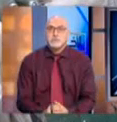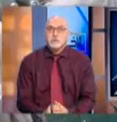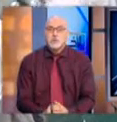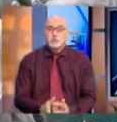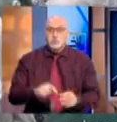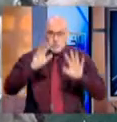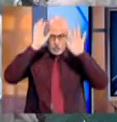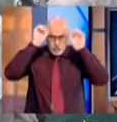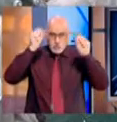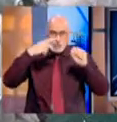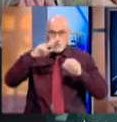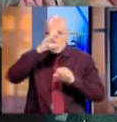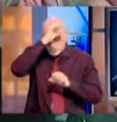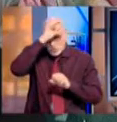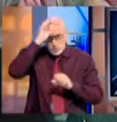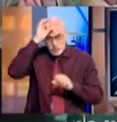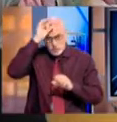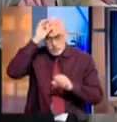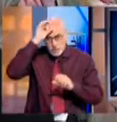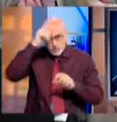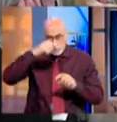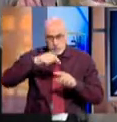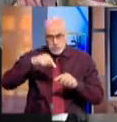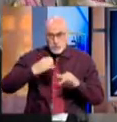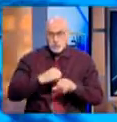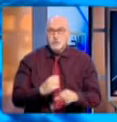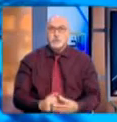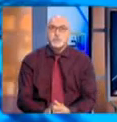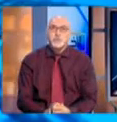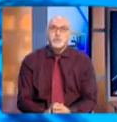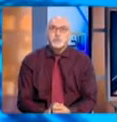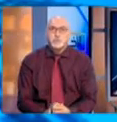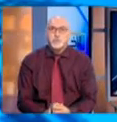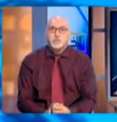وسفير الجزائر بالرياض محمد علي بوغازي.